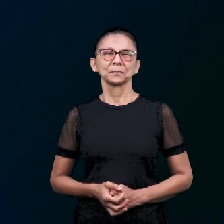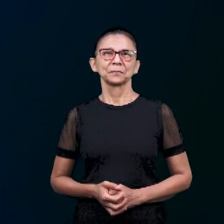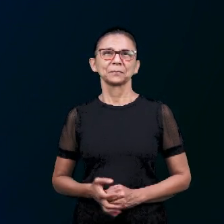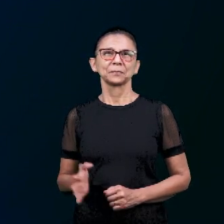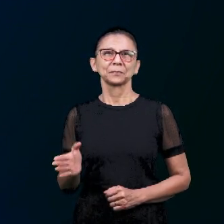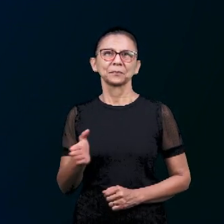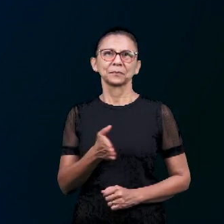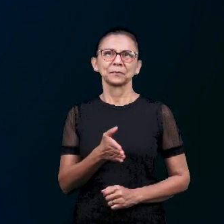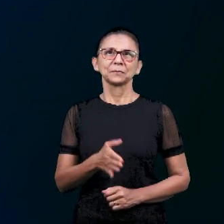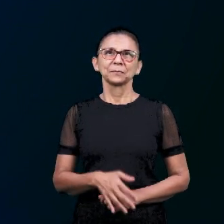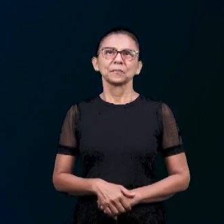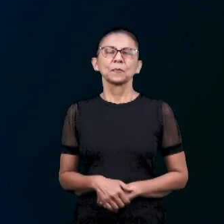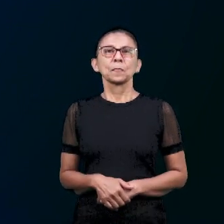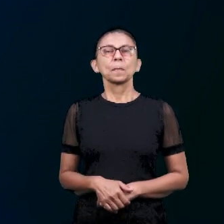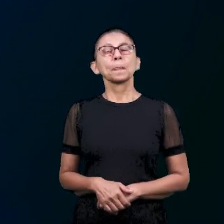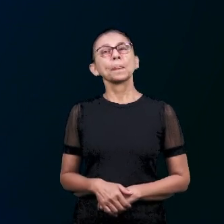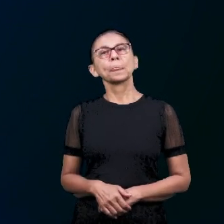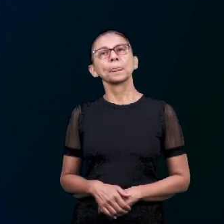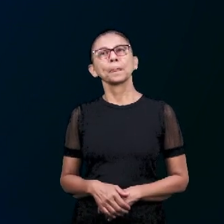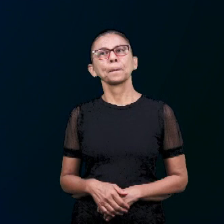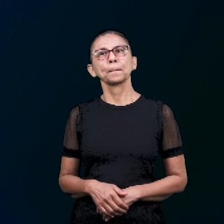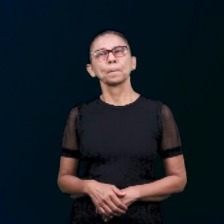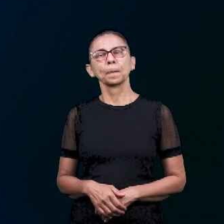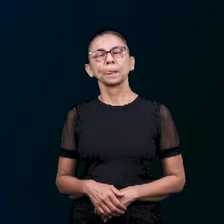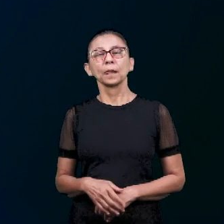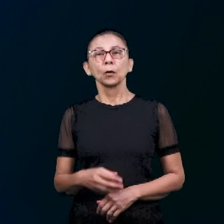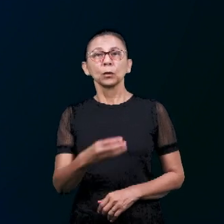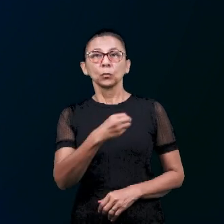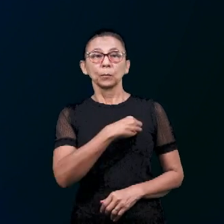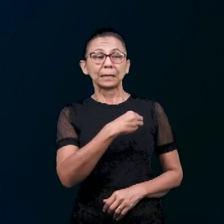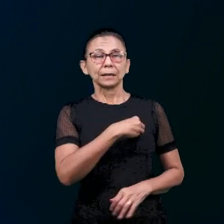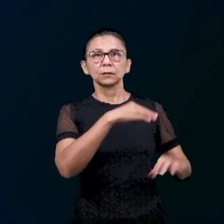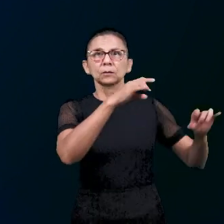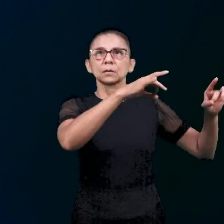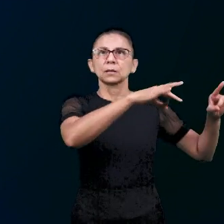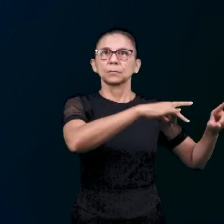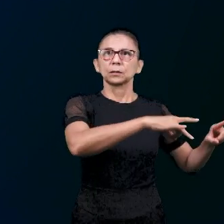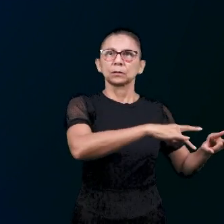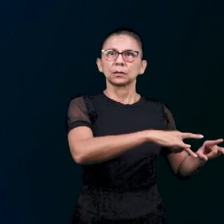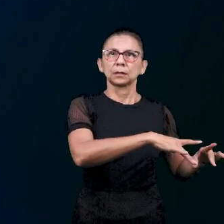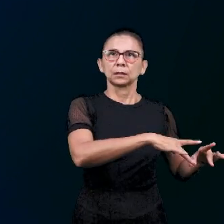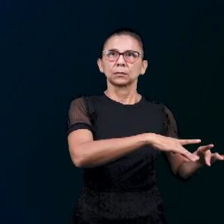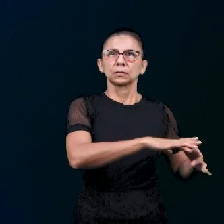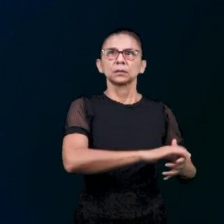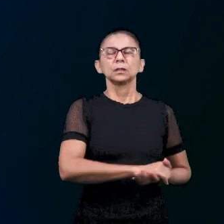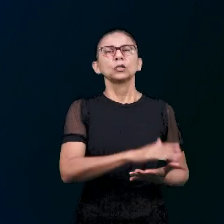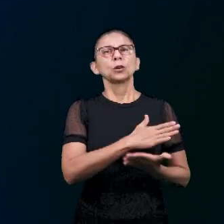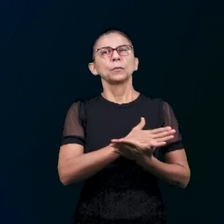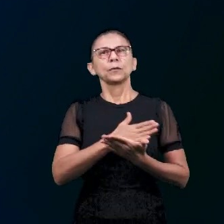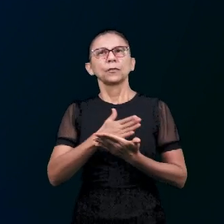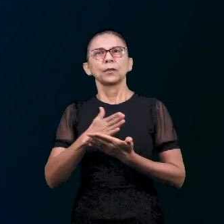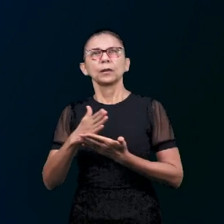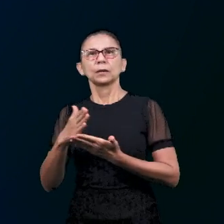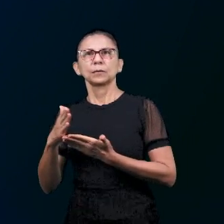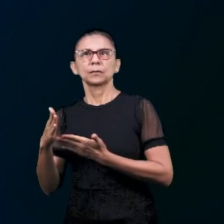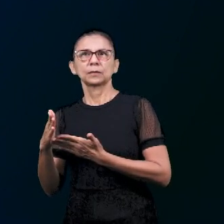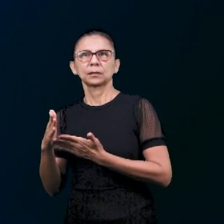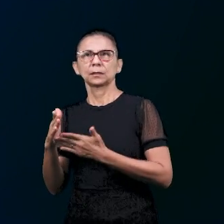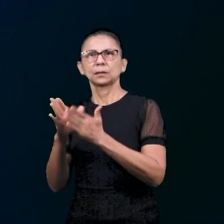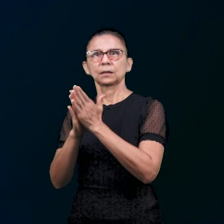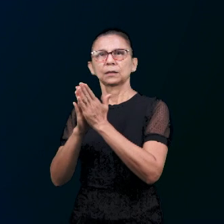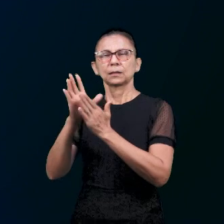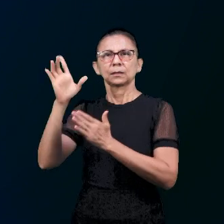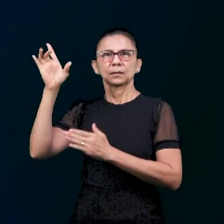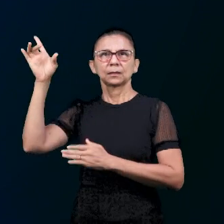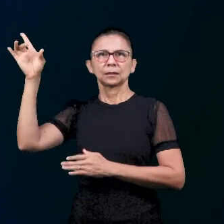Et quand nous mourrons pour le péché, nous commençons à vivre la lumière et à travers la parole de Dieu. Mais si